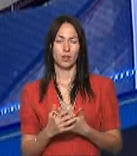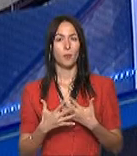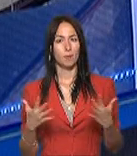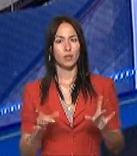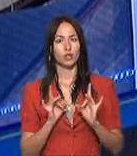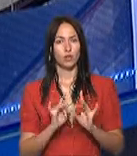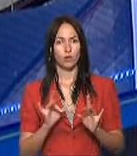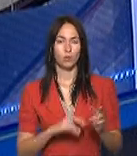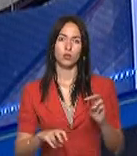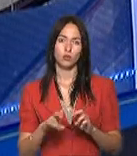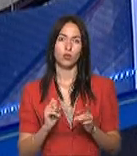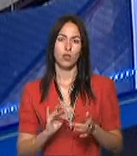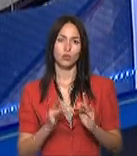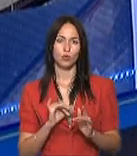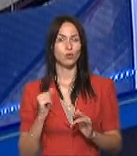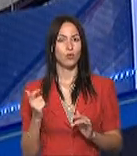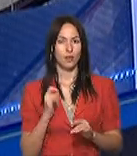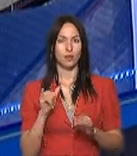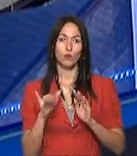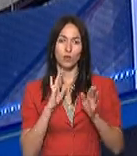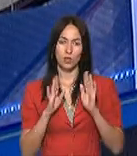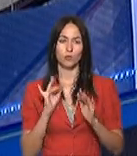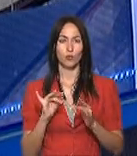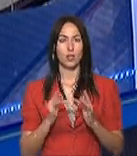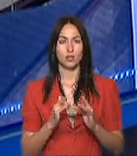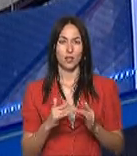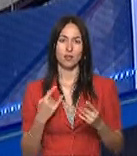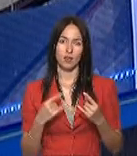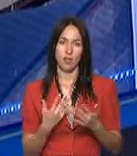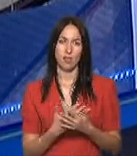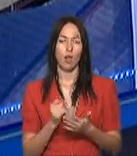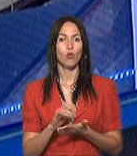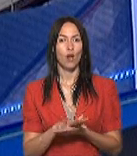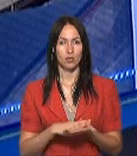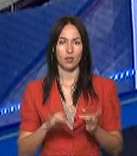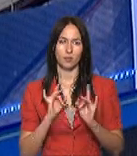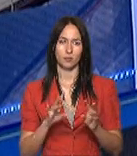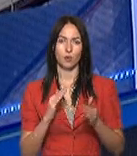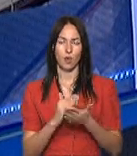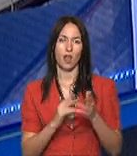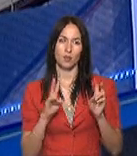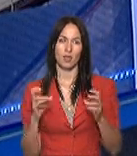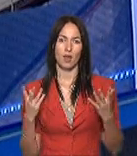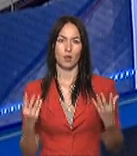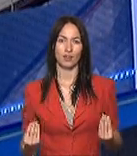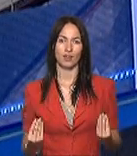Більше інформації шукайте на сторінці ЮАХарків у Фейсбук та на сайті каналу, а далі ефір продовжить програма «Тема дня».